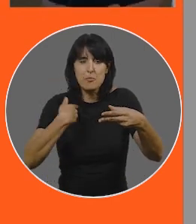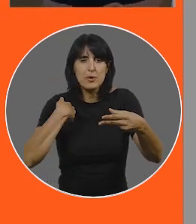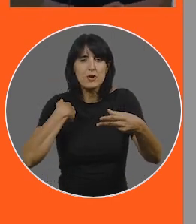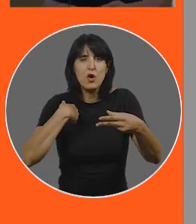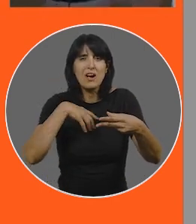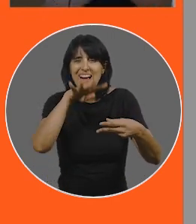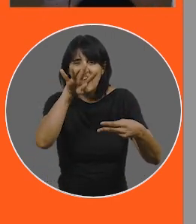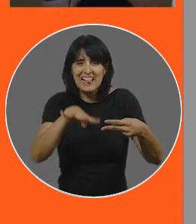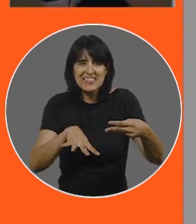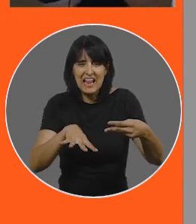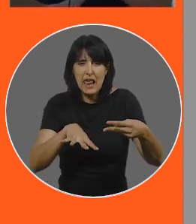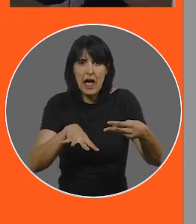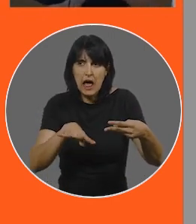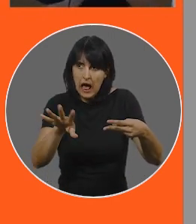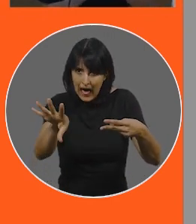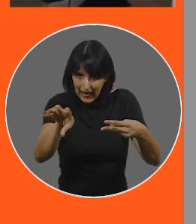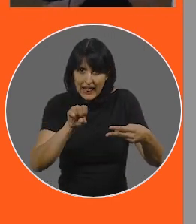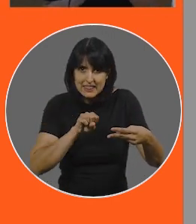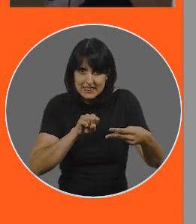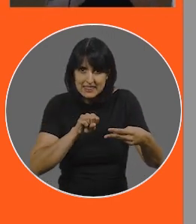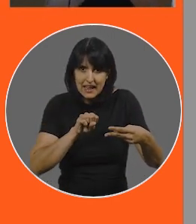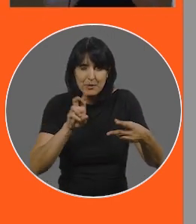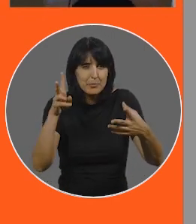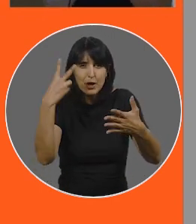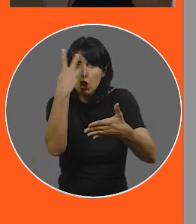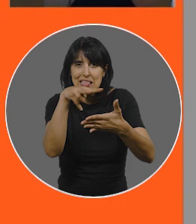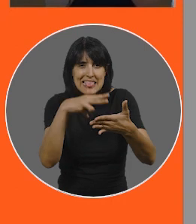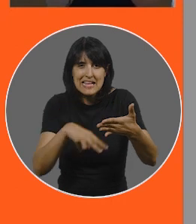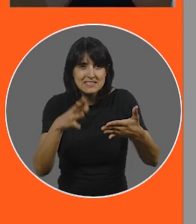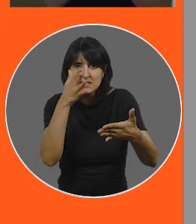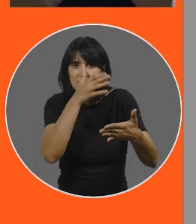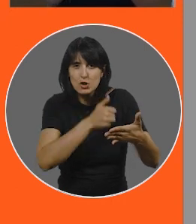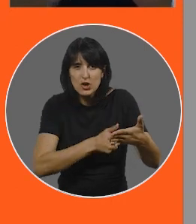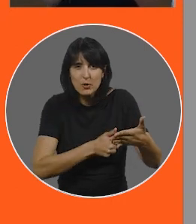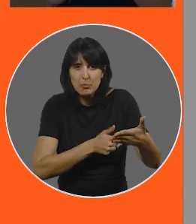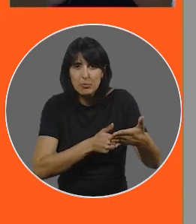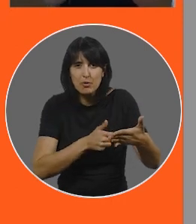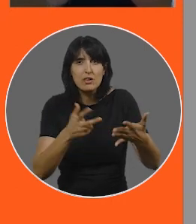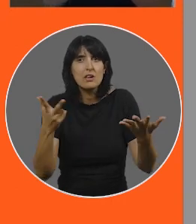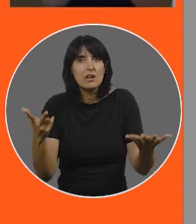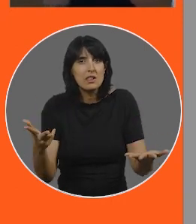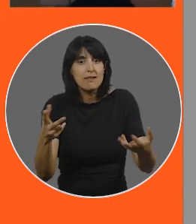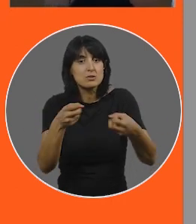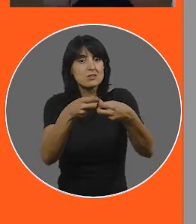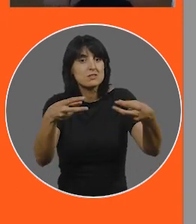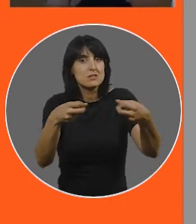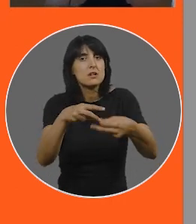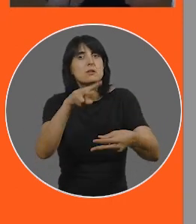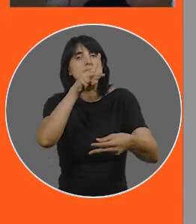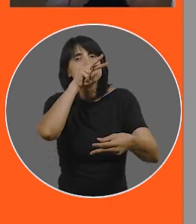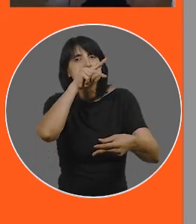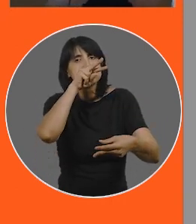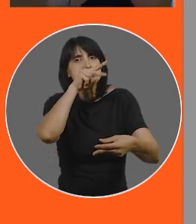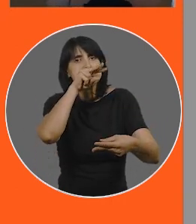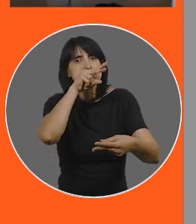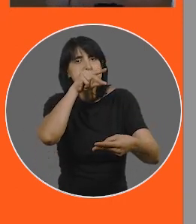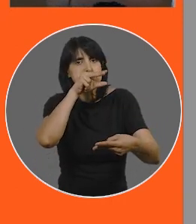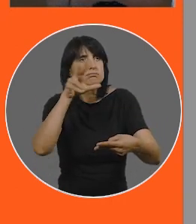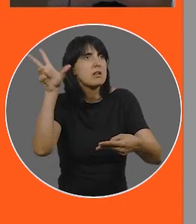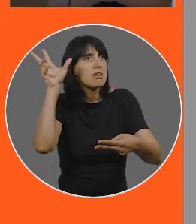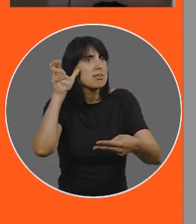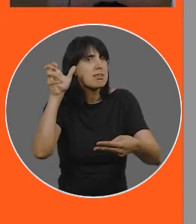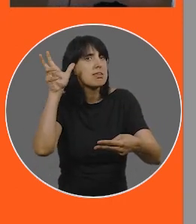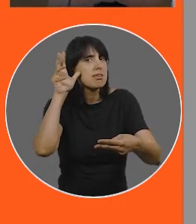entens la llengua, però no pots llegir els subtítols. Llavors tens una versió àudio, una versió oral